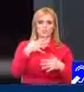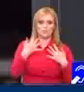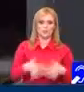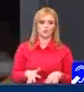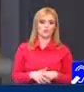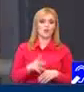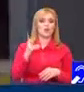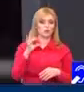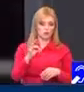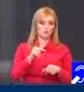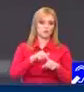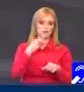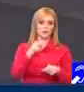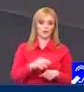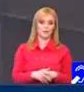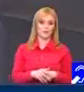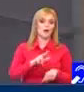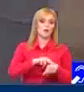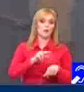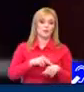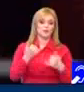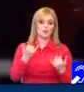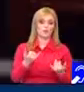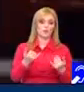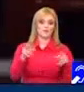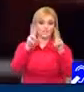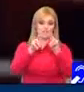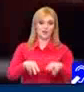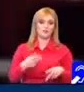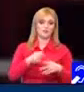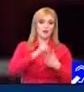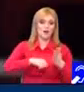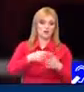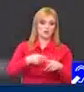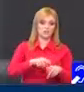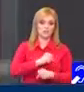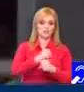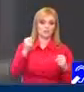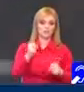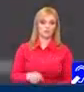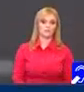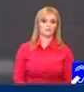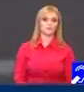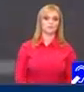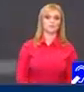mult sânge, dar starea lui este stabilă. Poliția investigează cauzele producerii exploziei.